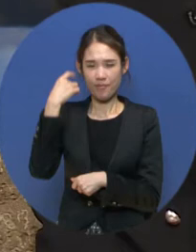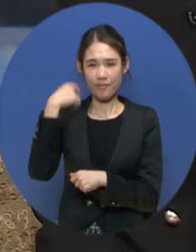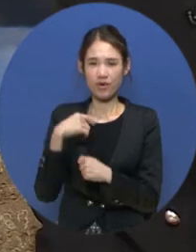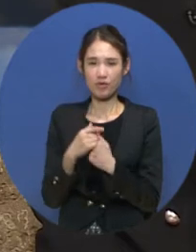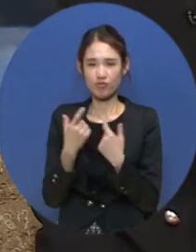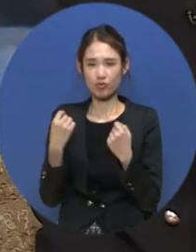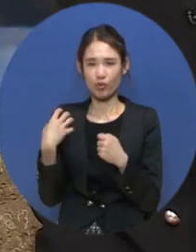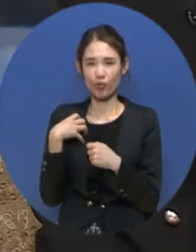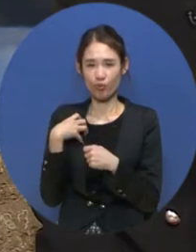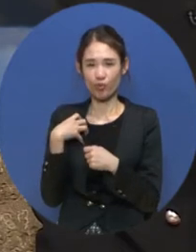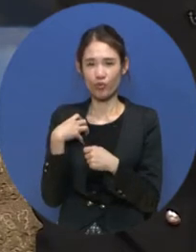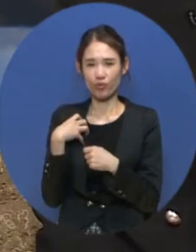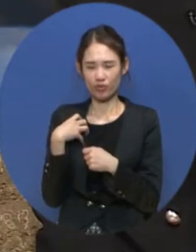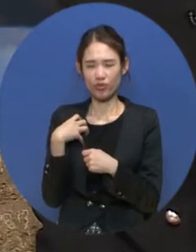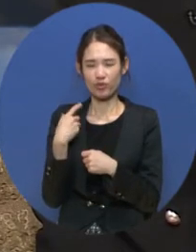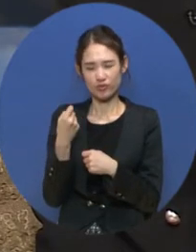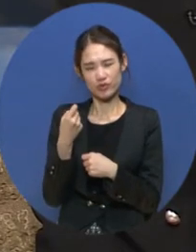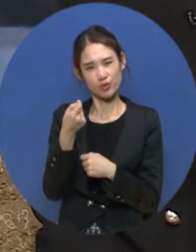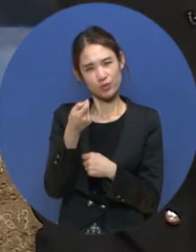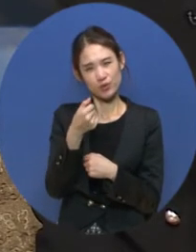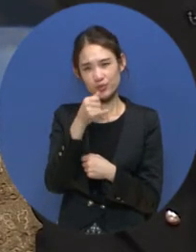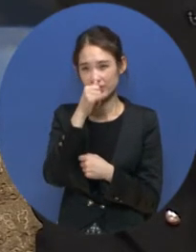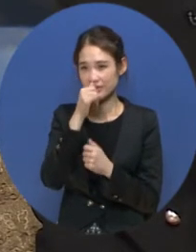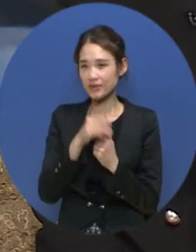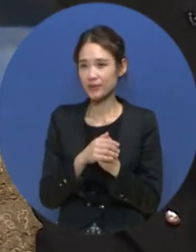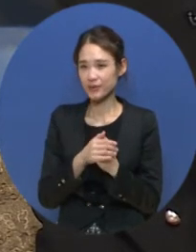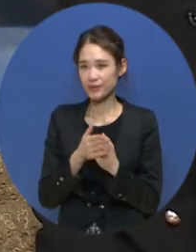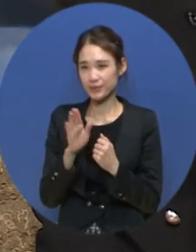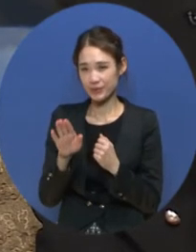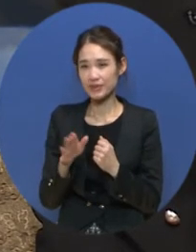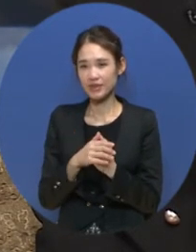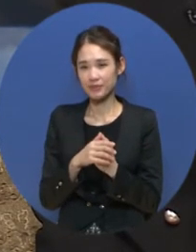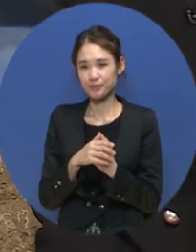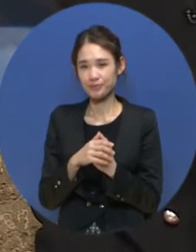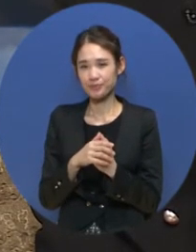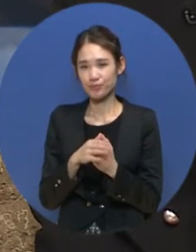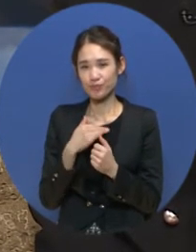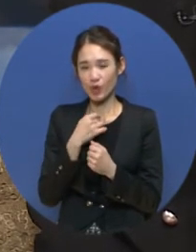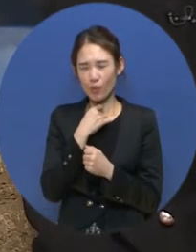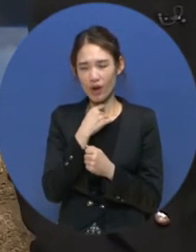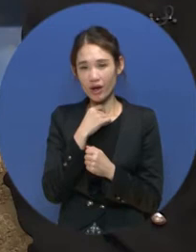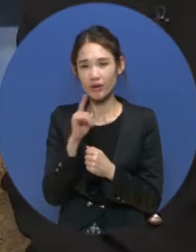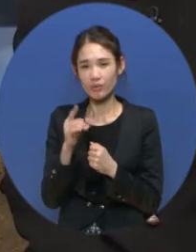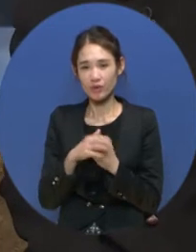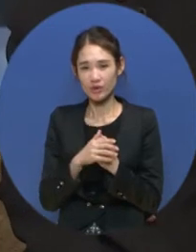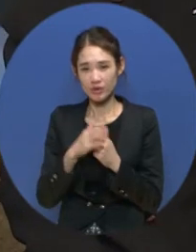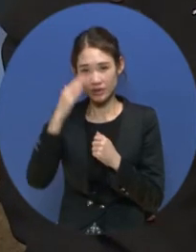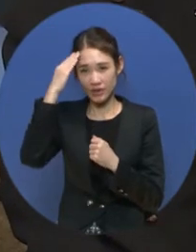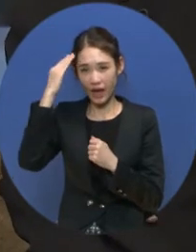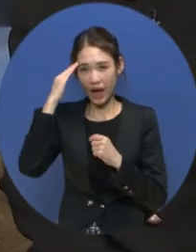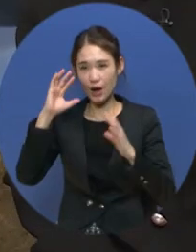책임감이나 또 그런 부담이 없지 않은 것은 사실입니다. 근데 저희가 하고자 하는 것이